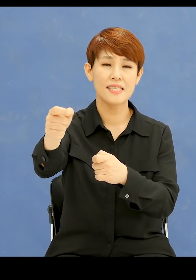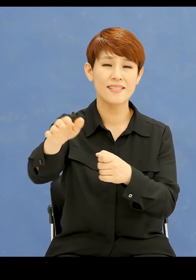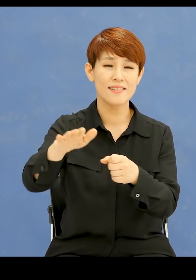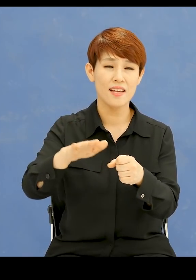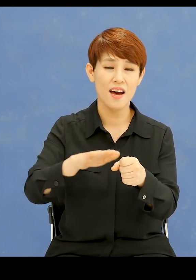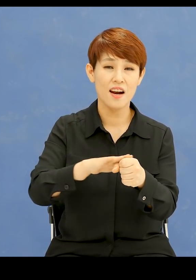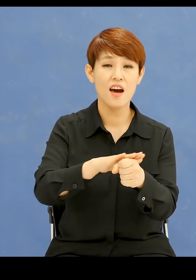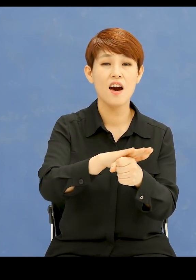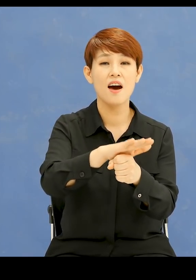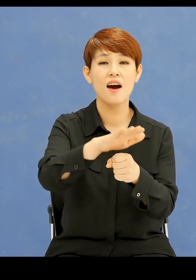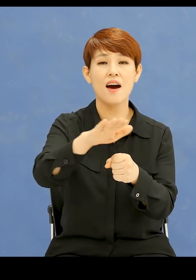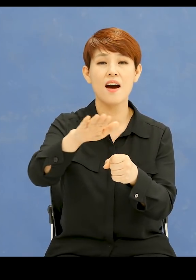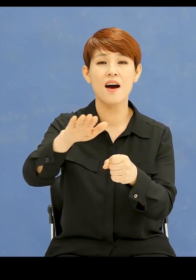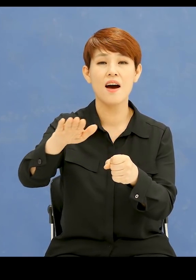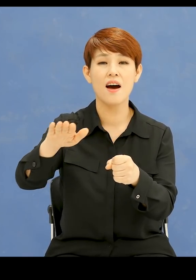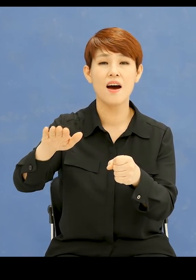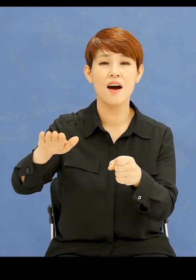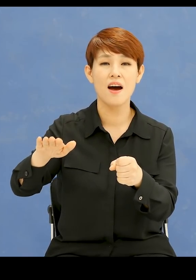그